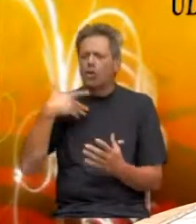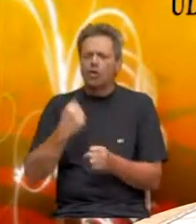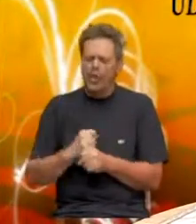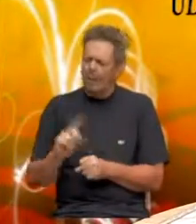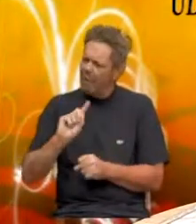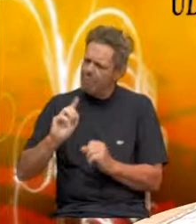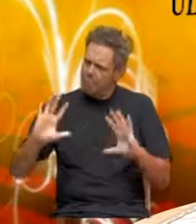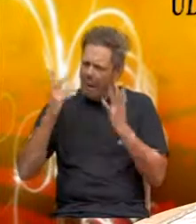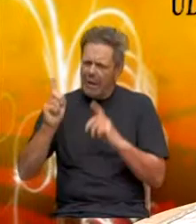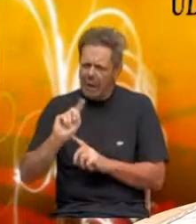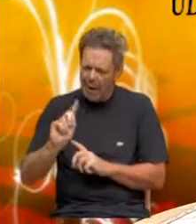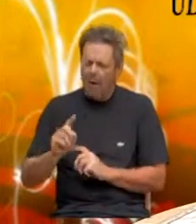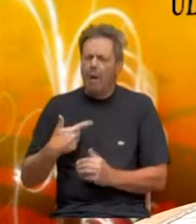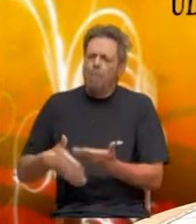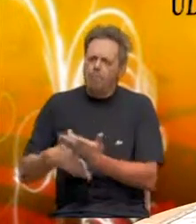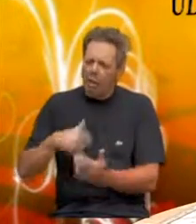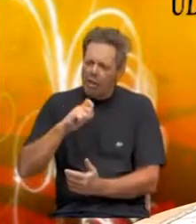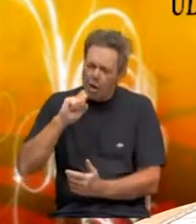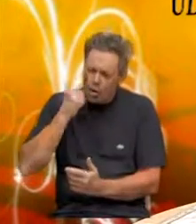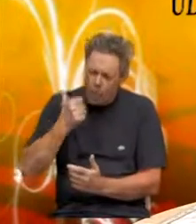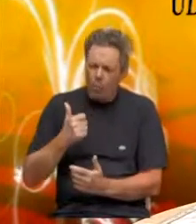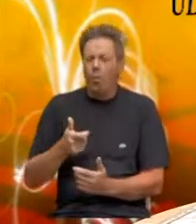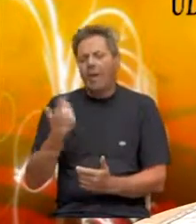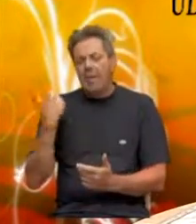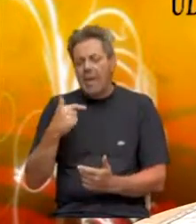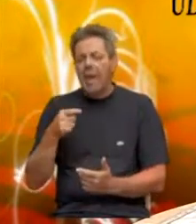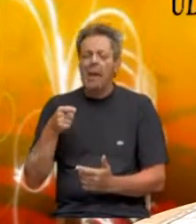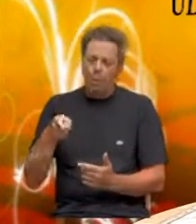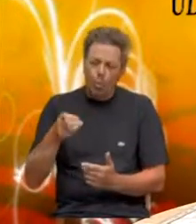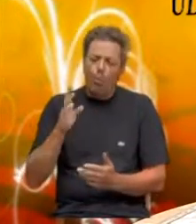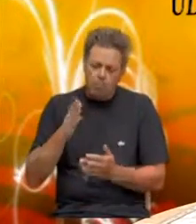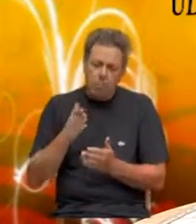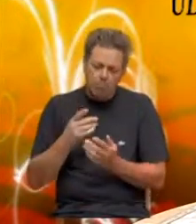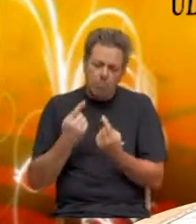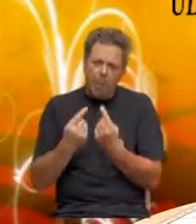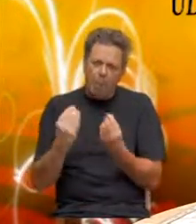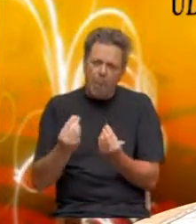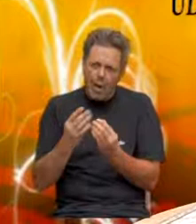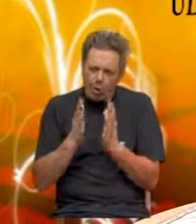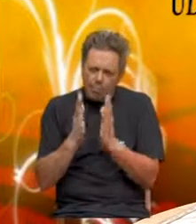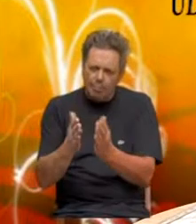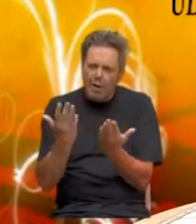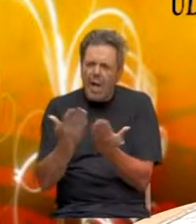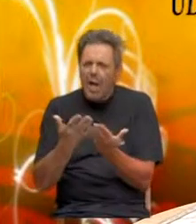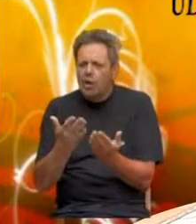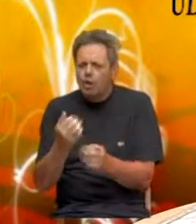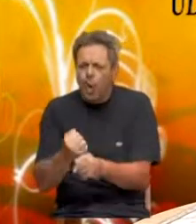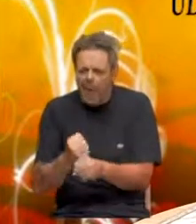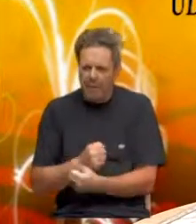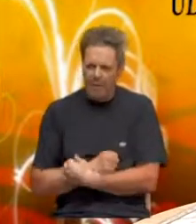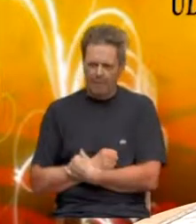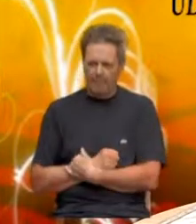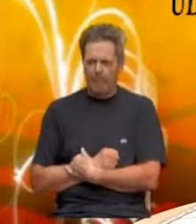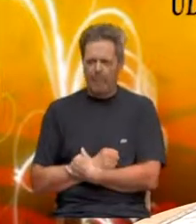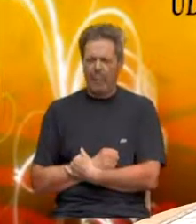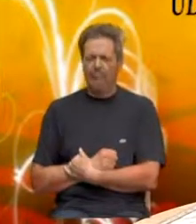panika, pomognite čovjeku. Postoji neke smjernice kako čovjeka položiti dok još ne znamo, jel da malo na stranu